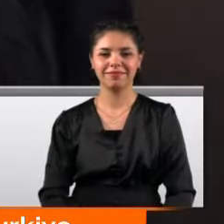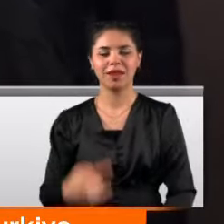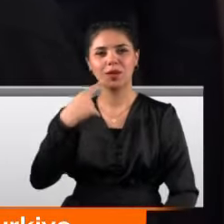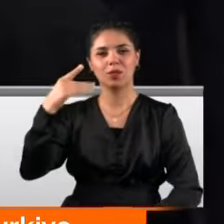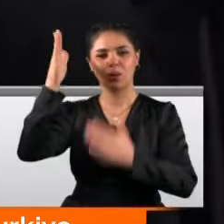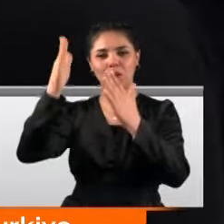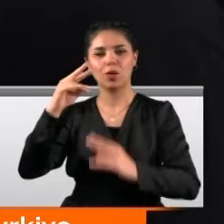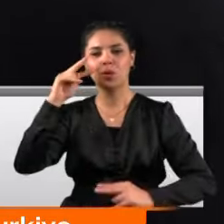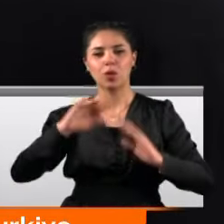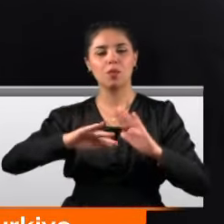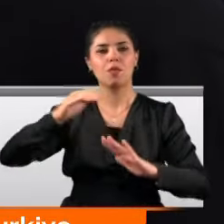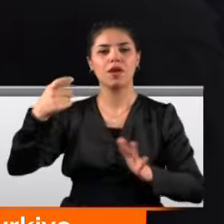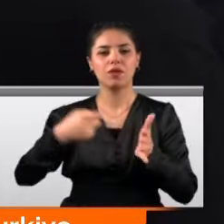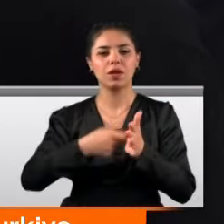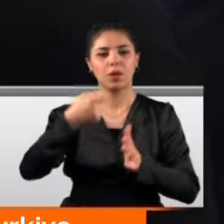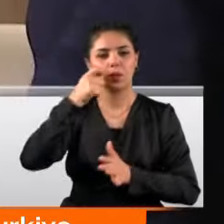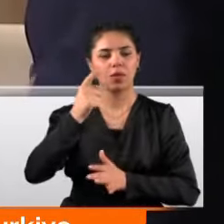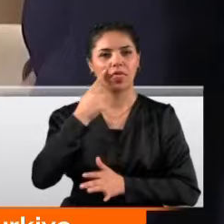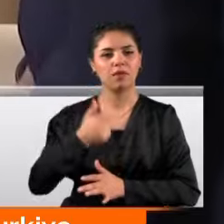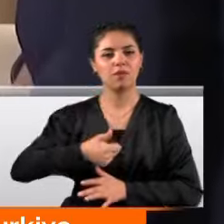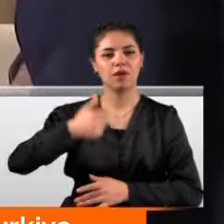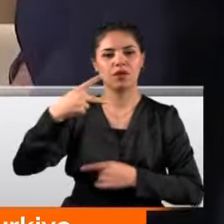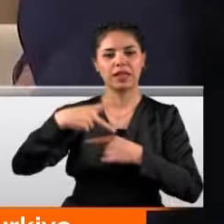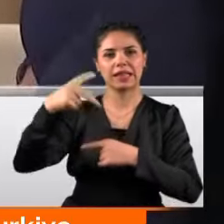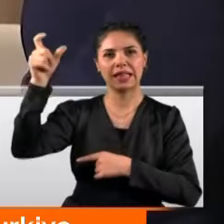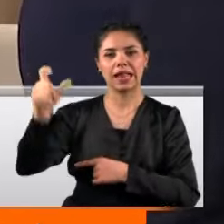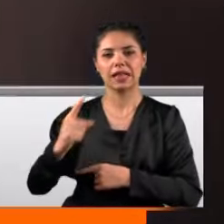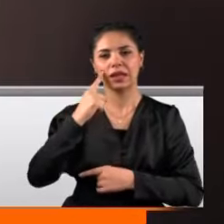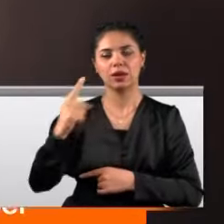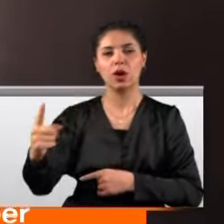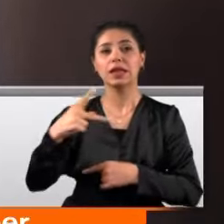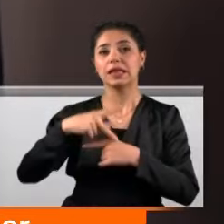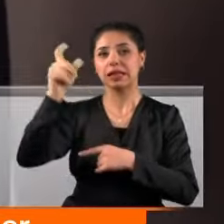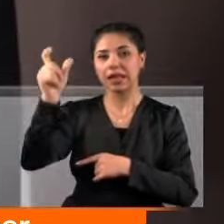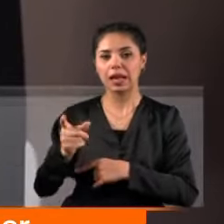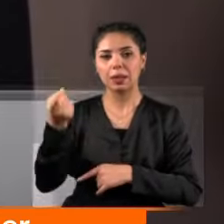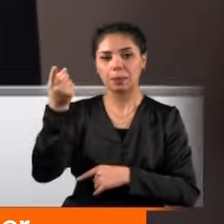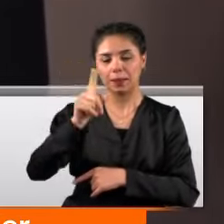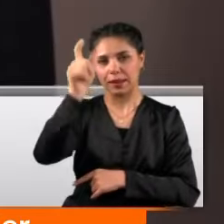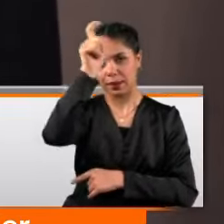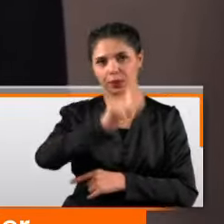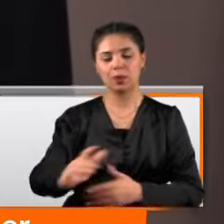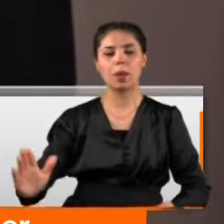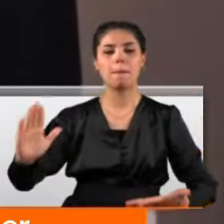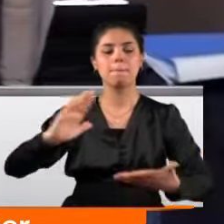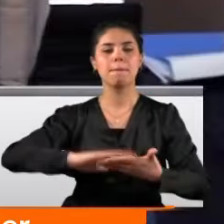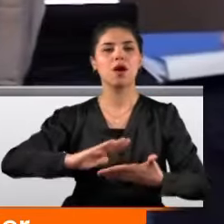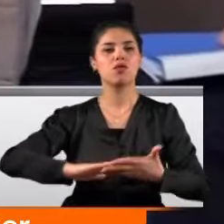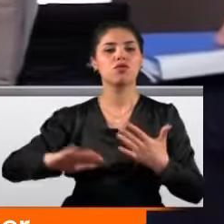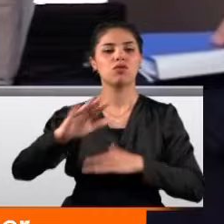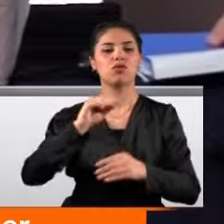Erdoğan'ın görüştüğü bir başka isim de Ukrayna Devlet Başkanı Zelenski oldu. Zelenski'ye bir kez daha Türkiye'nin barışın temini